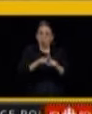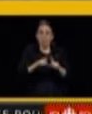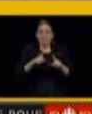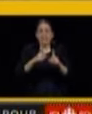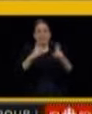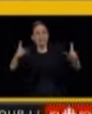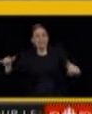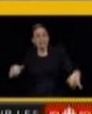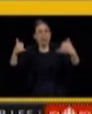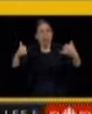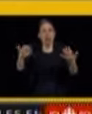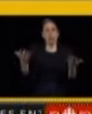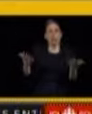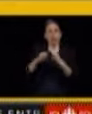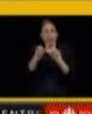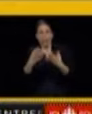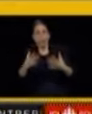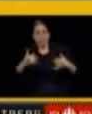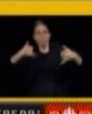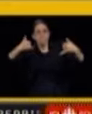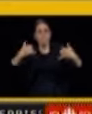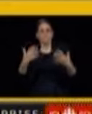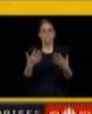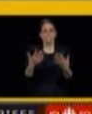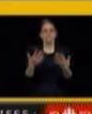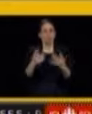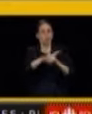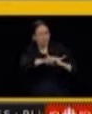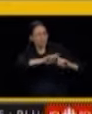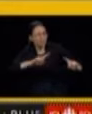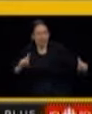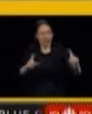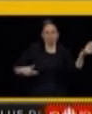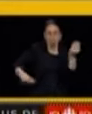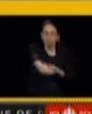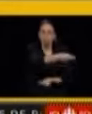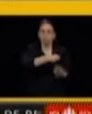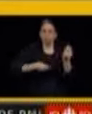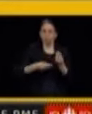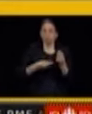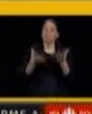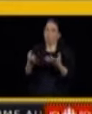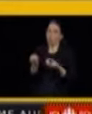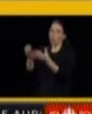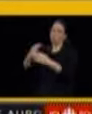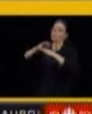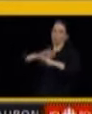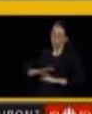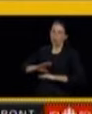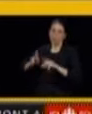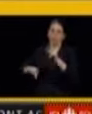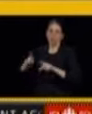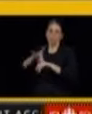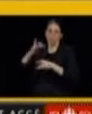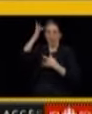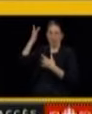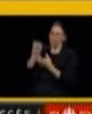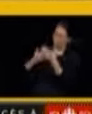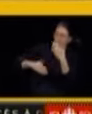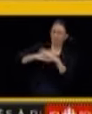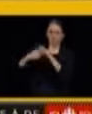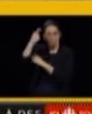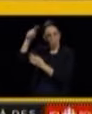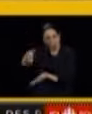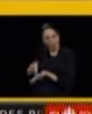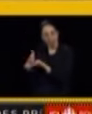équipes par téléconsultation, par téléphone, et qu'on veut vraiment les rassurer qu'on va faire le maximum.